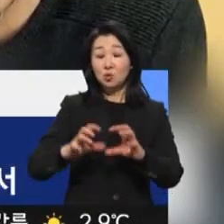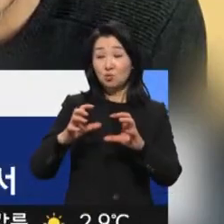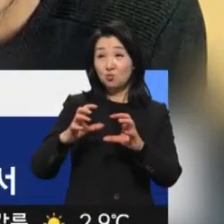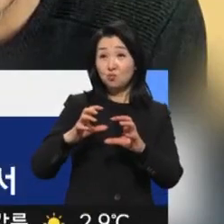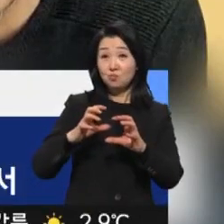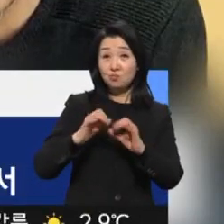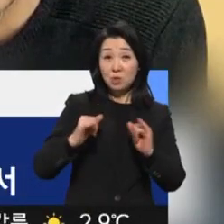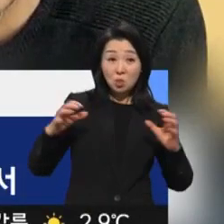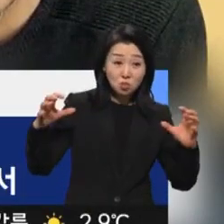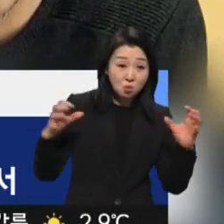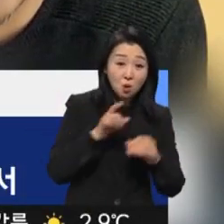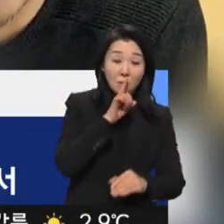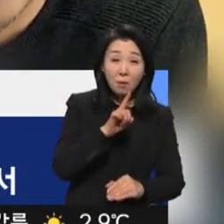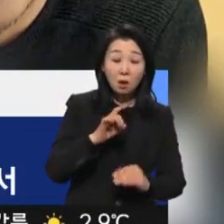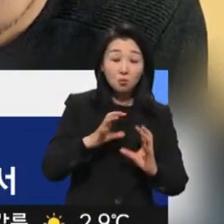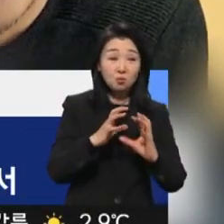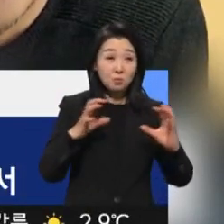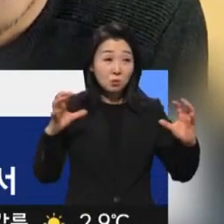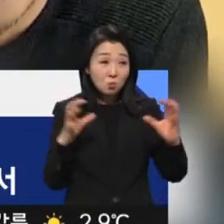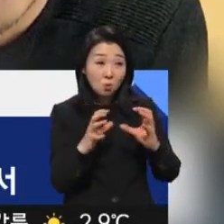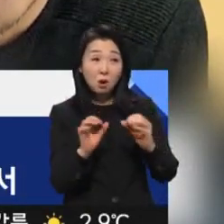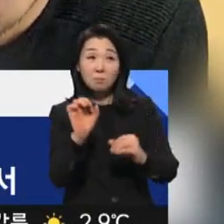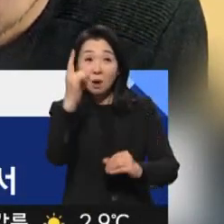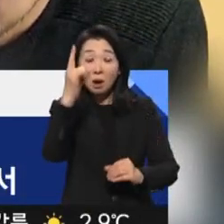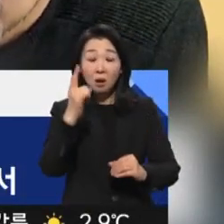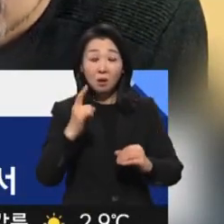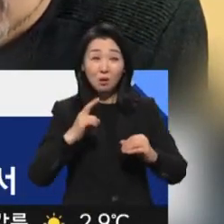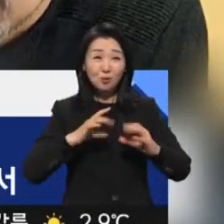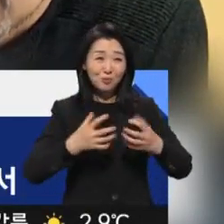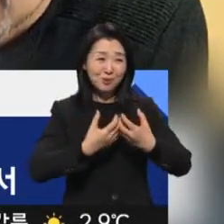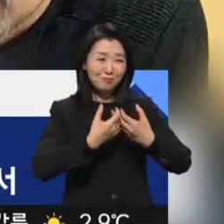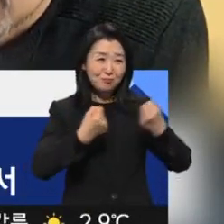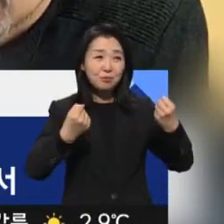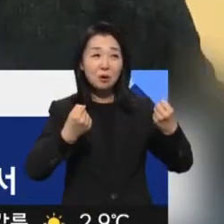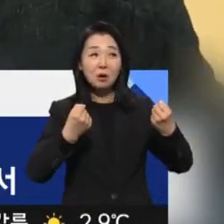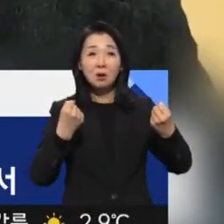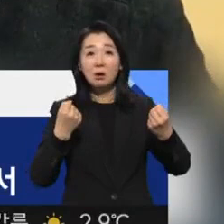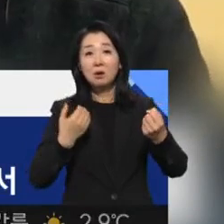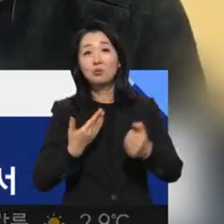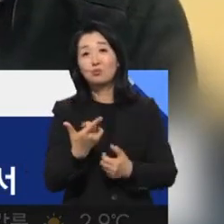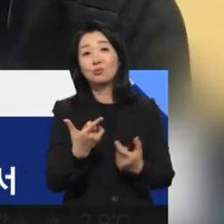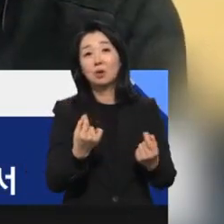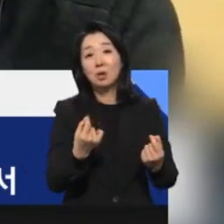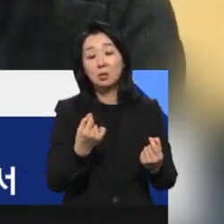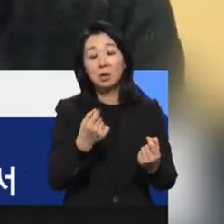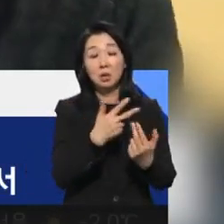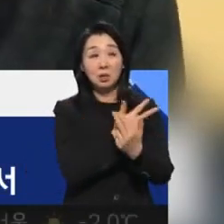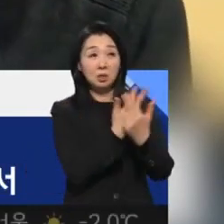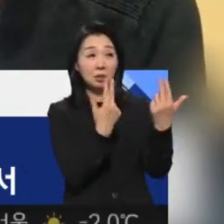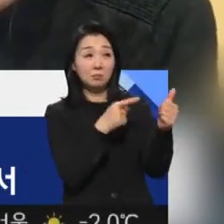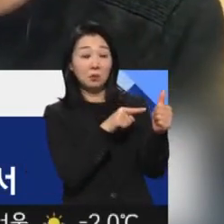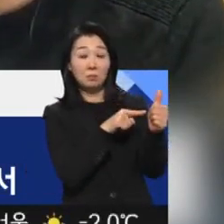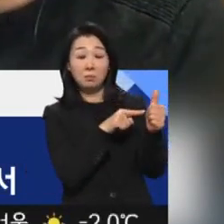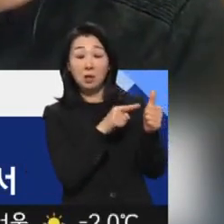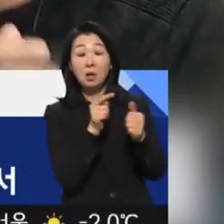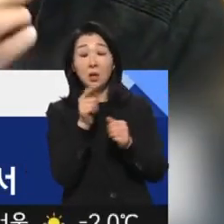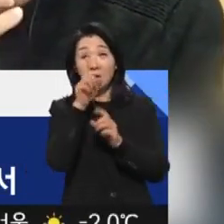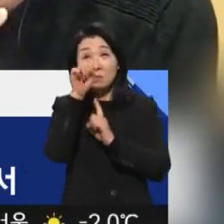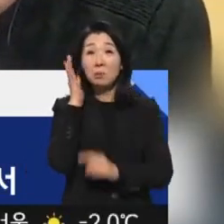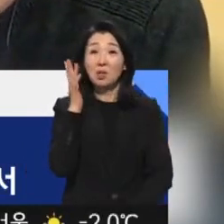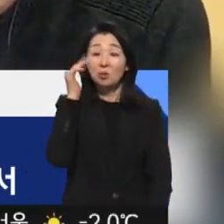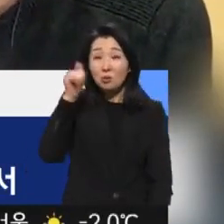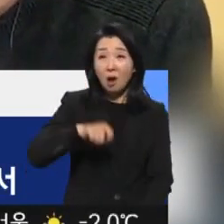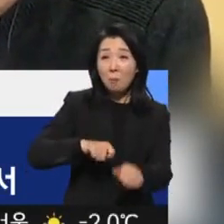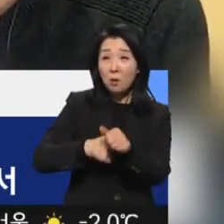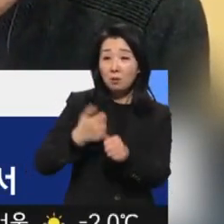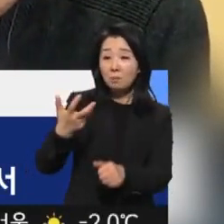국민통합을 이야기했는데 국민통합을 빌미로 한 국민 분열의 씨앗을 제공했죠. 이명박 대통령은 벌금 80억을